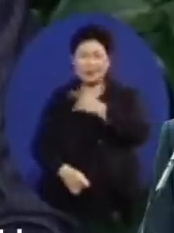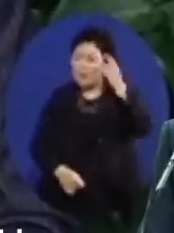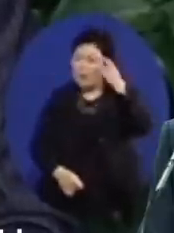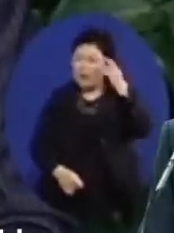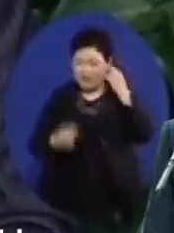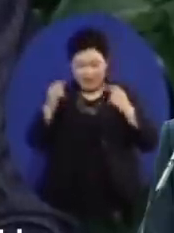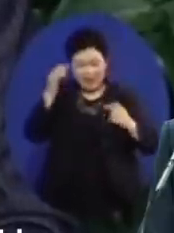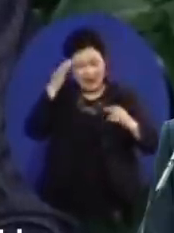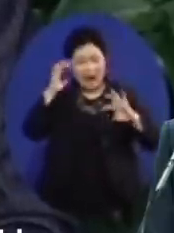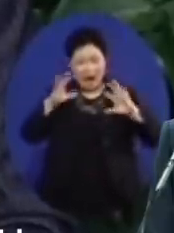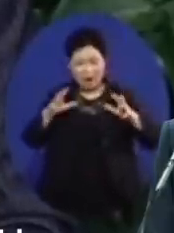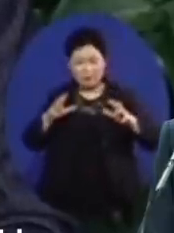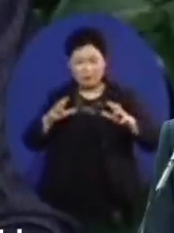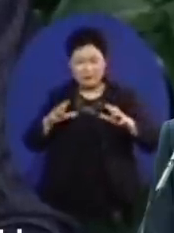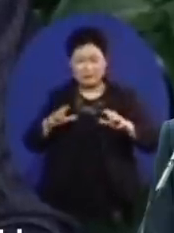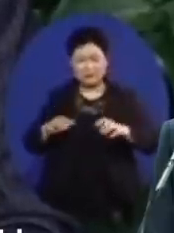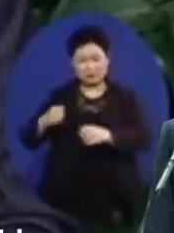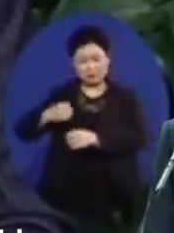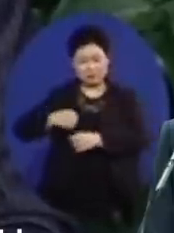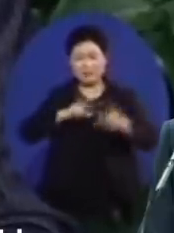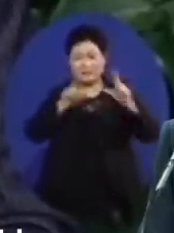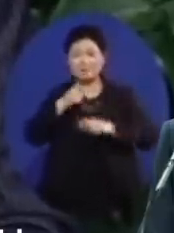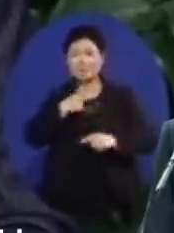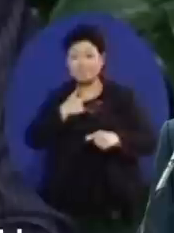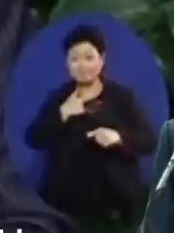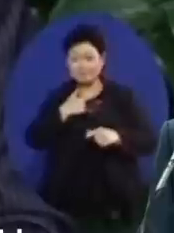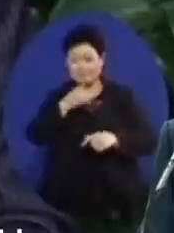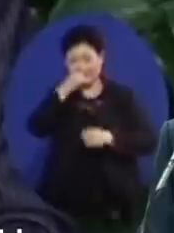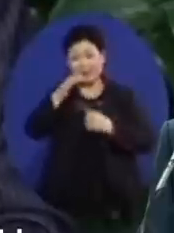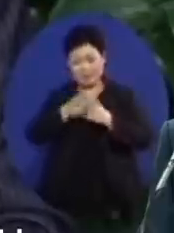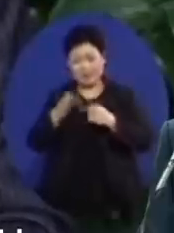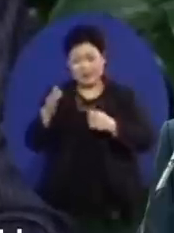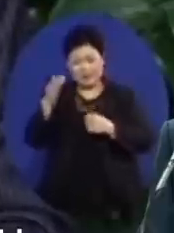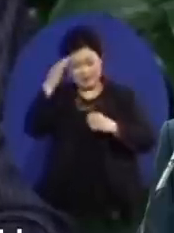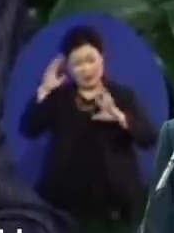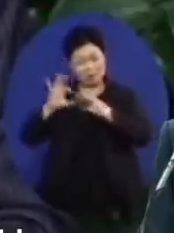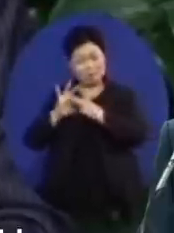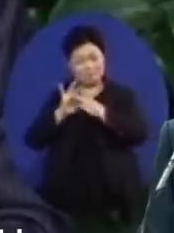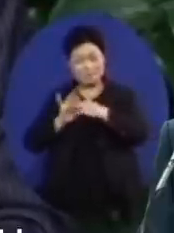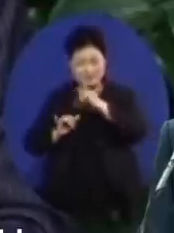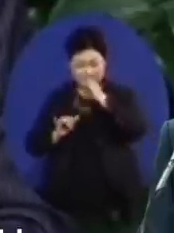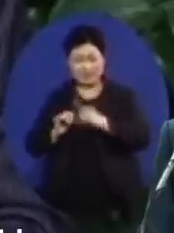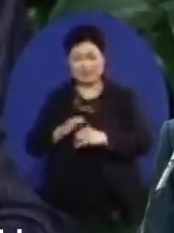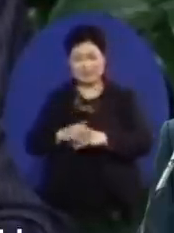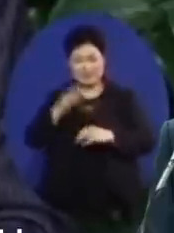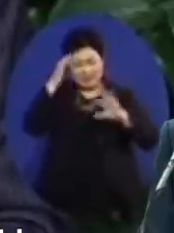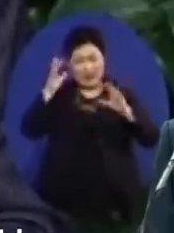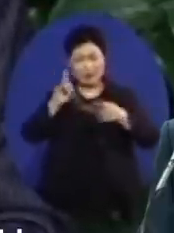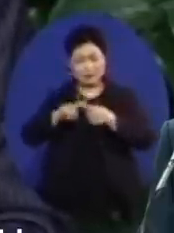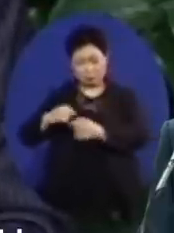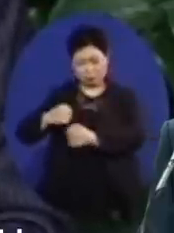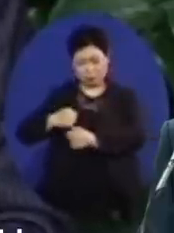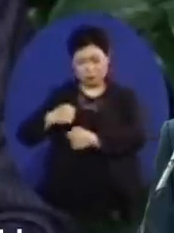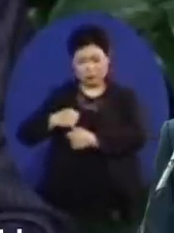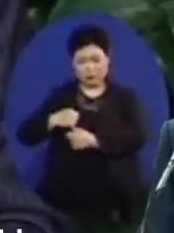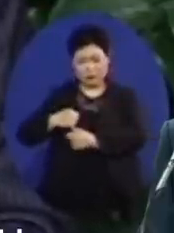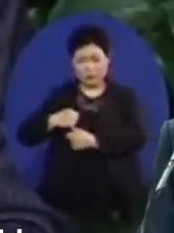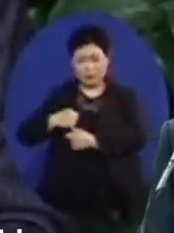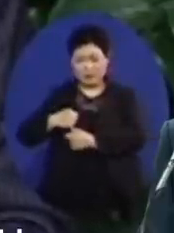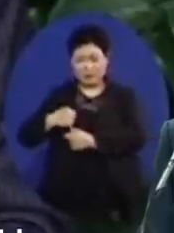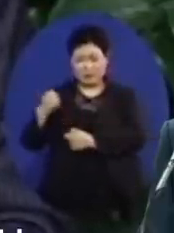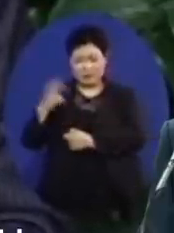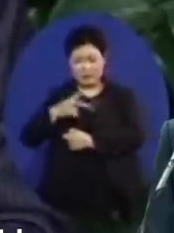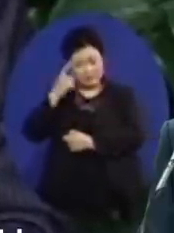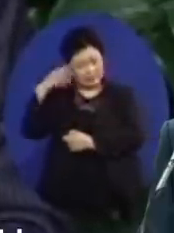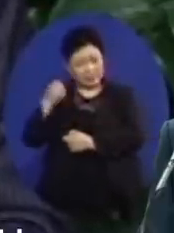그곳에서 군대 생활을 했기 때문에 한국에 인연이 있습니다. 내가 아예 한국에 군대 생활 다시 하는 요랑하고